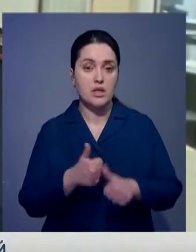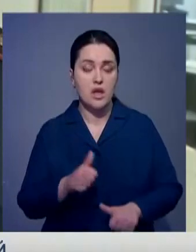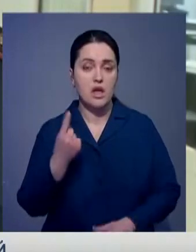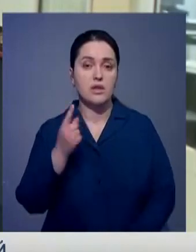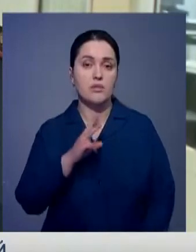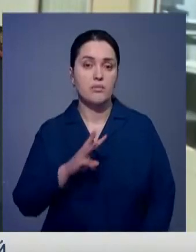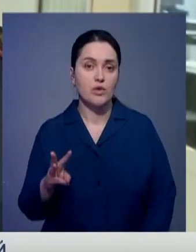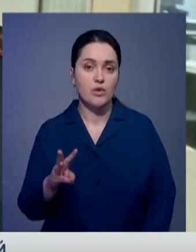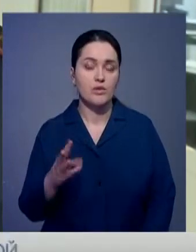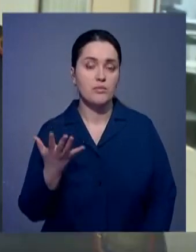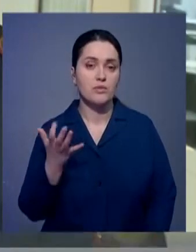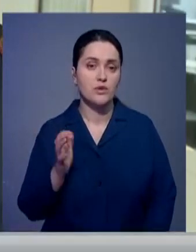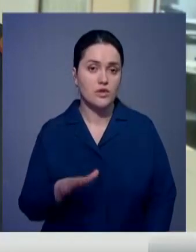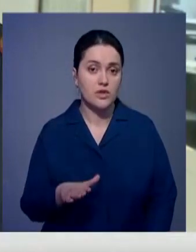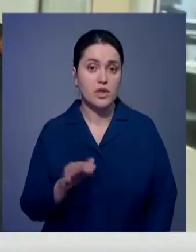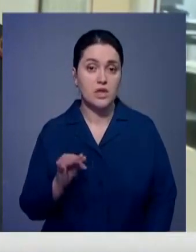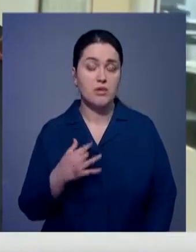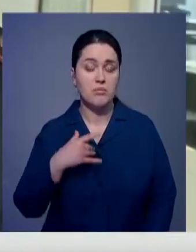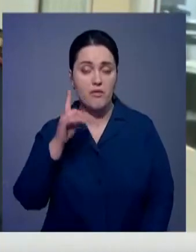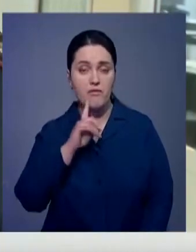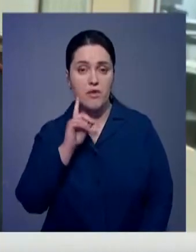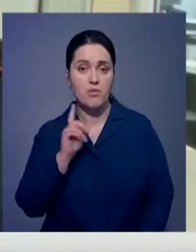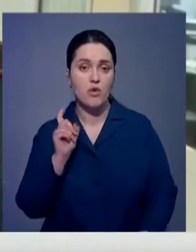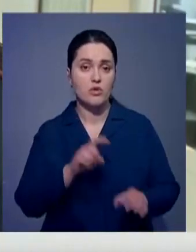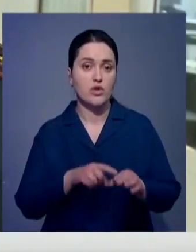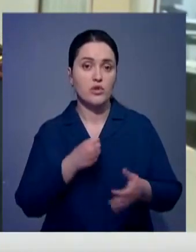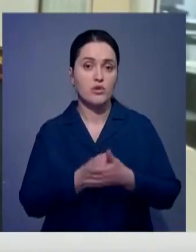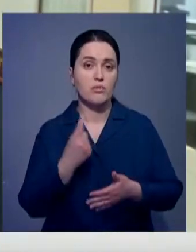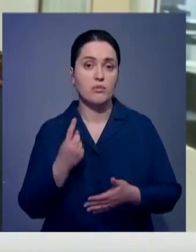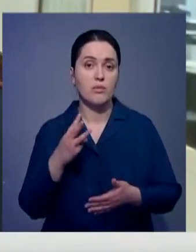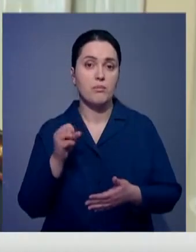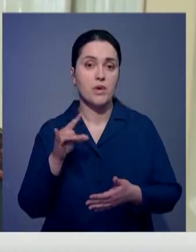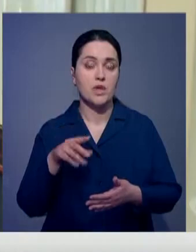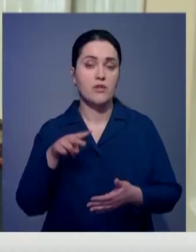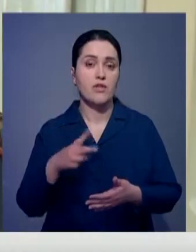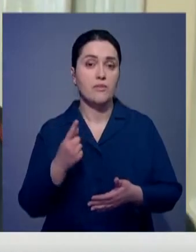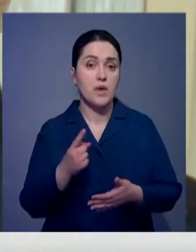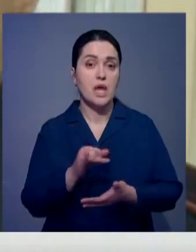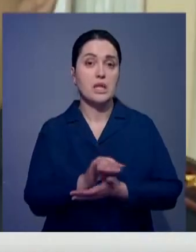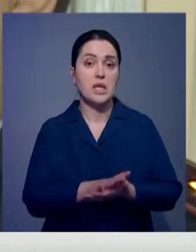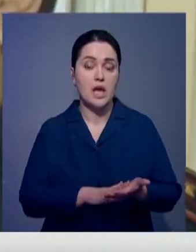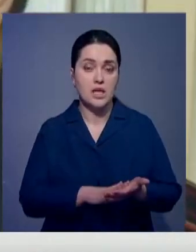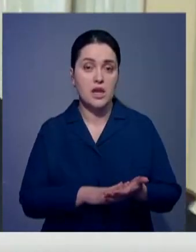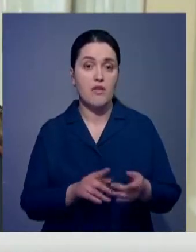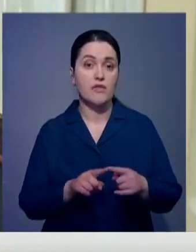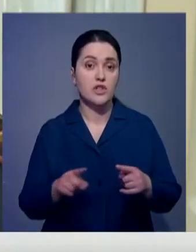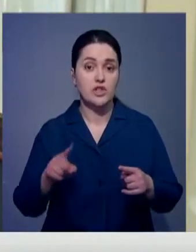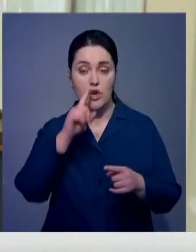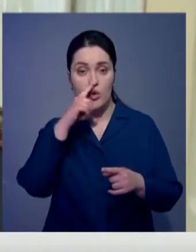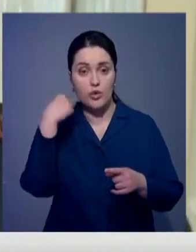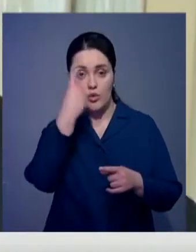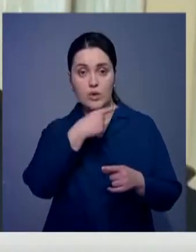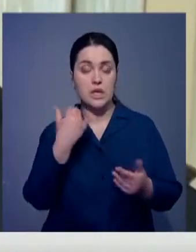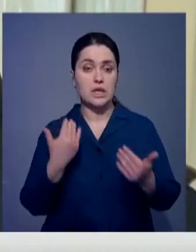1 325 500 тенге. И после этого мы ставим на временный учет до 1 марта 2021 года. Далее, в течение года, если